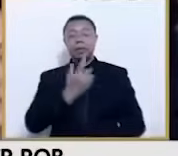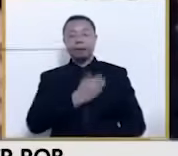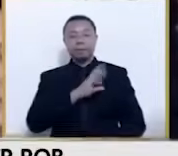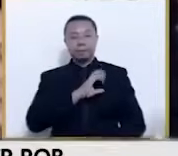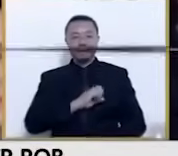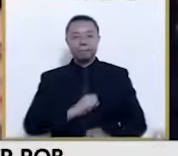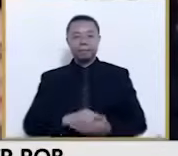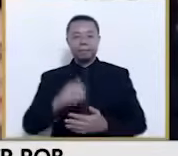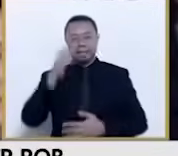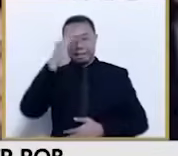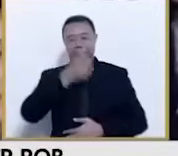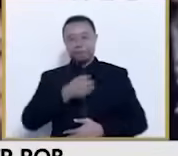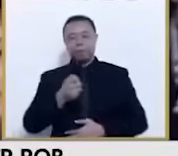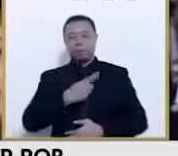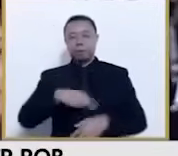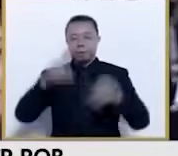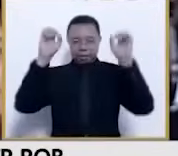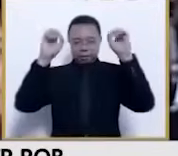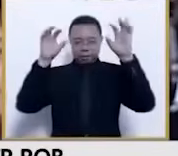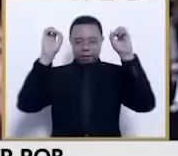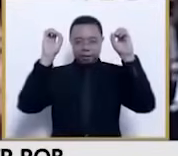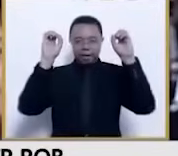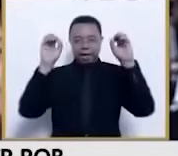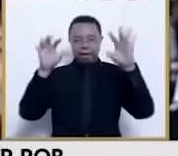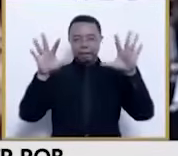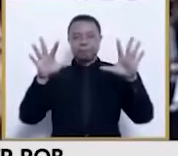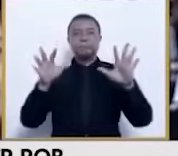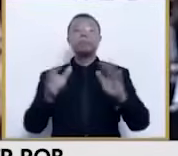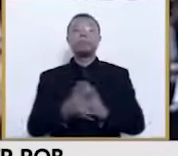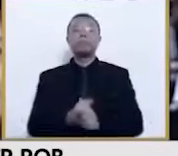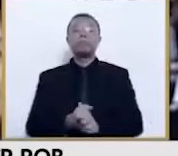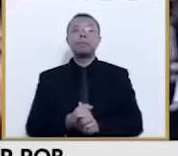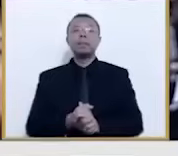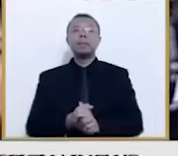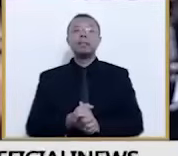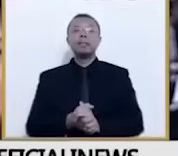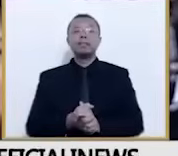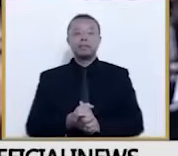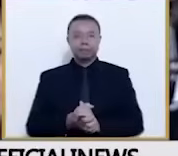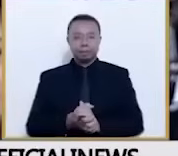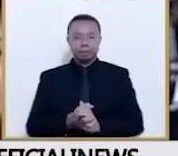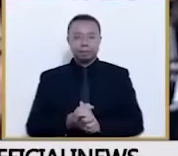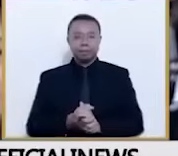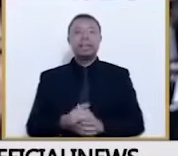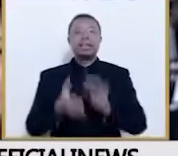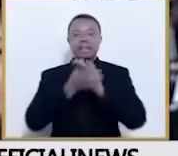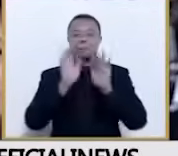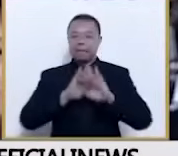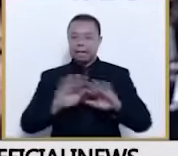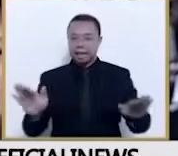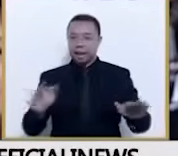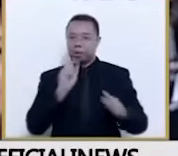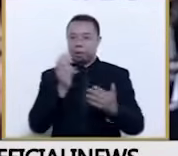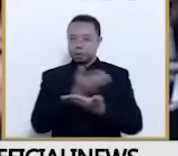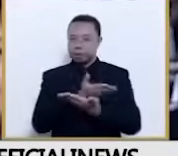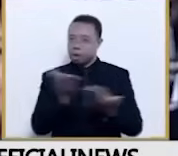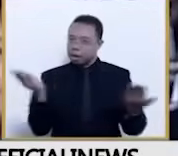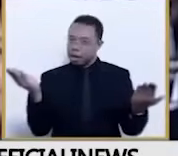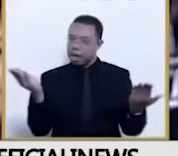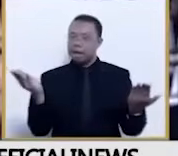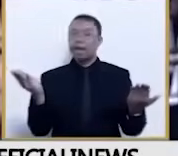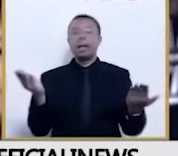Bismillahirrahmanirrahim. Assalamualaikum warahmatullahi wabarakatuh. Waalaikumsalam warahmatullahi wabarakatuh. Salam sejahtera untuk kita